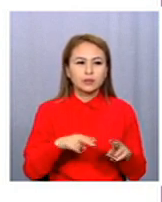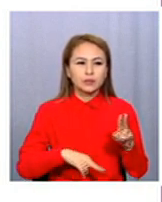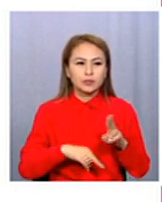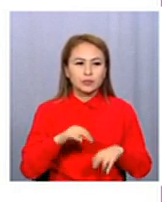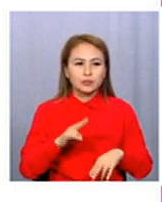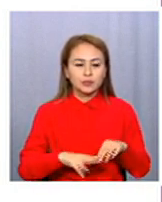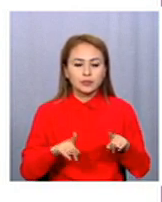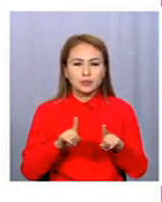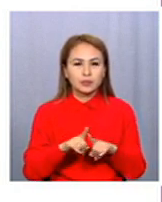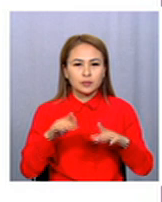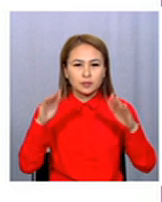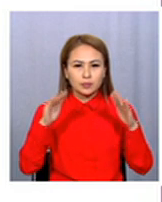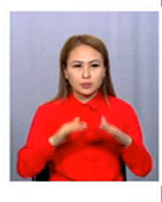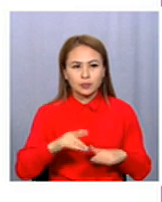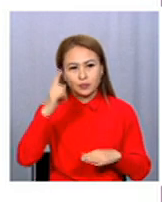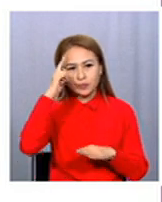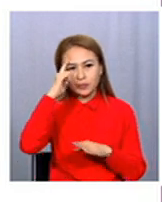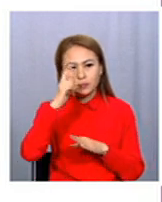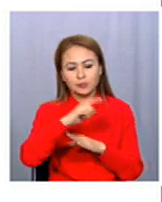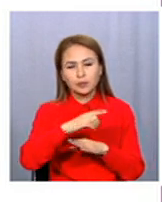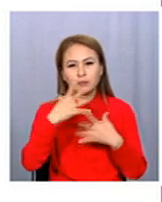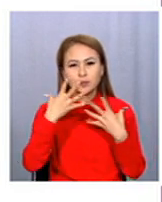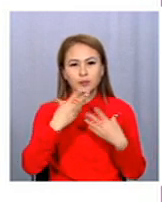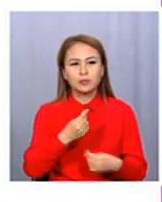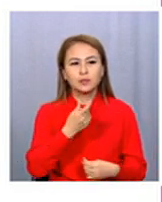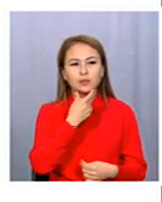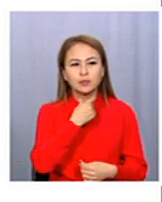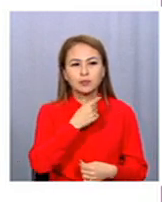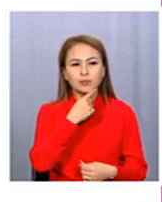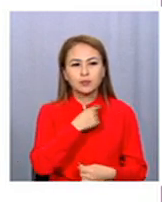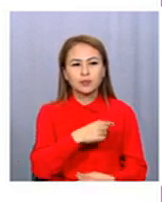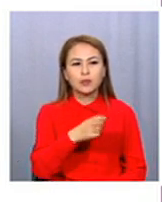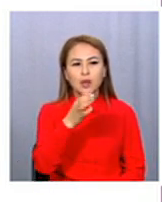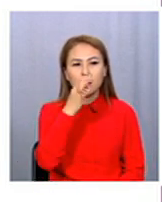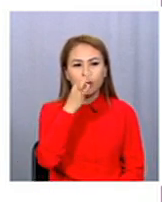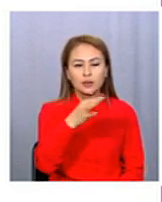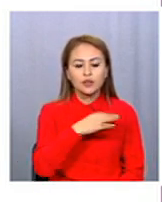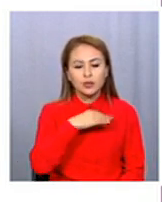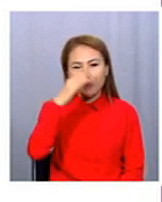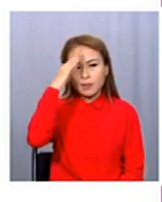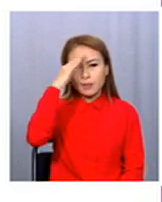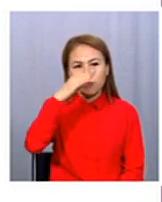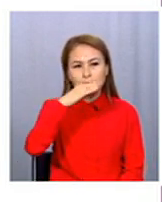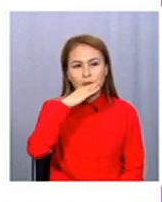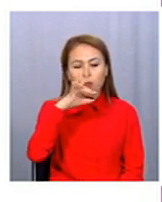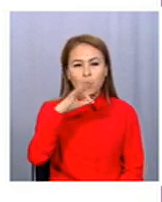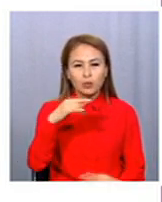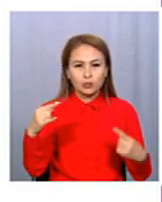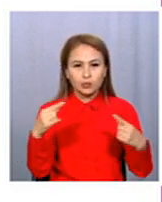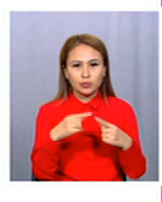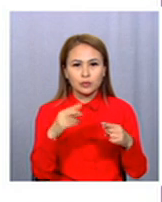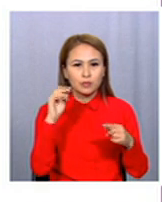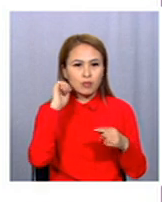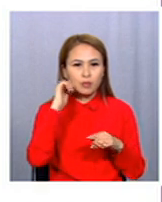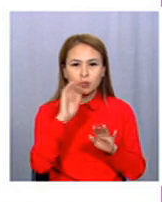адамдай басыңқы жуас дауыспен. «Айтшы, папа, ол шын әже емес